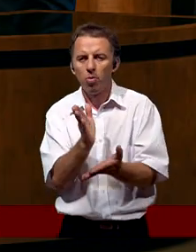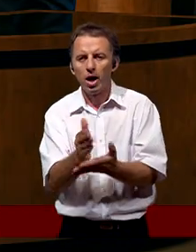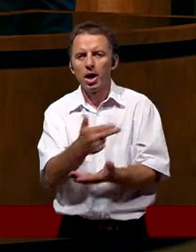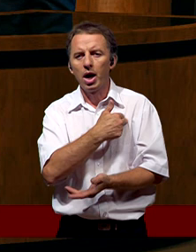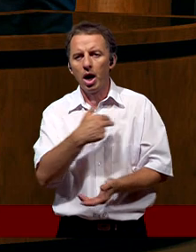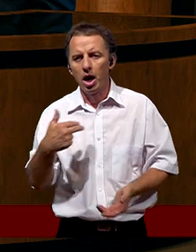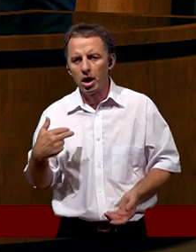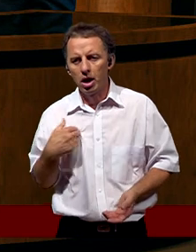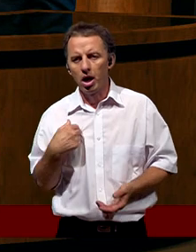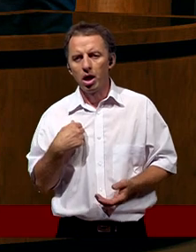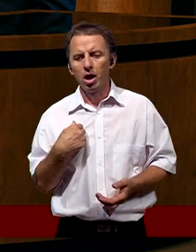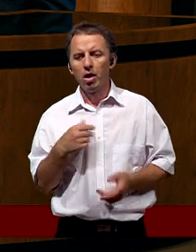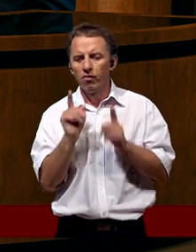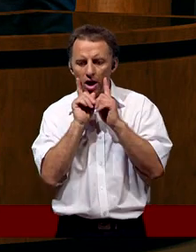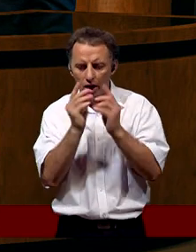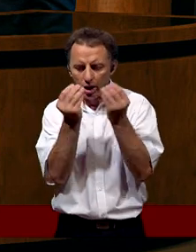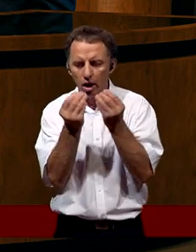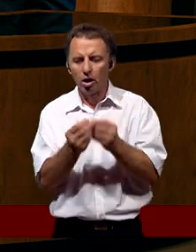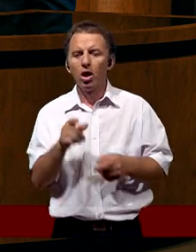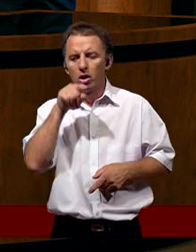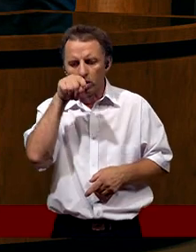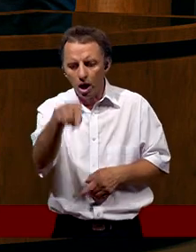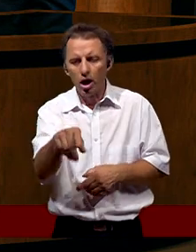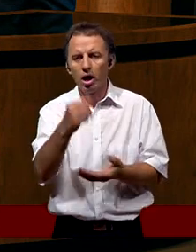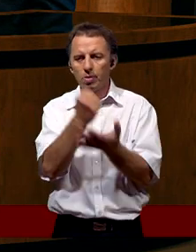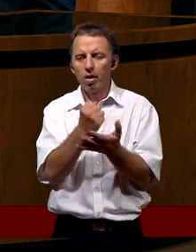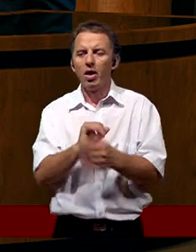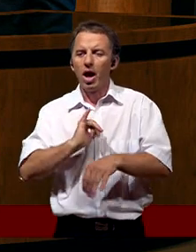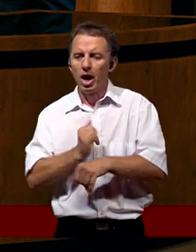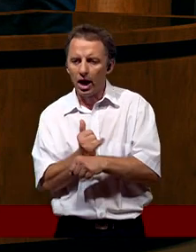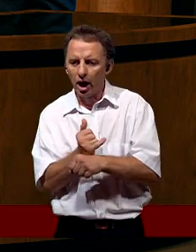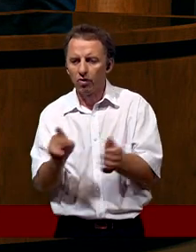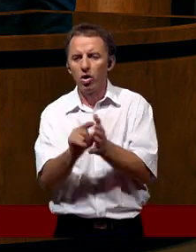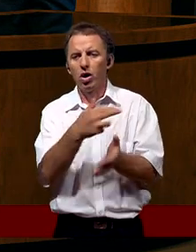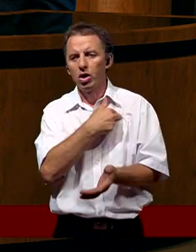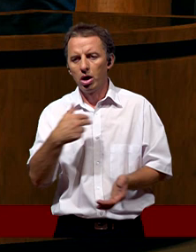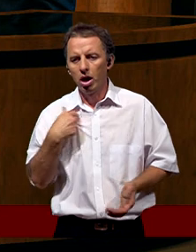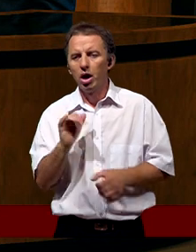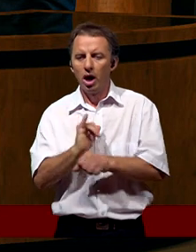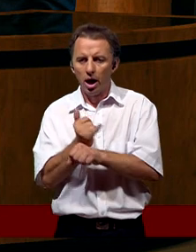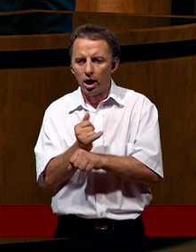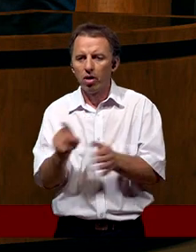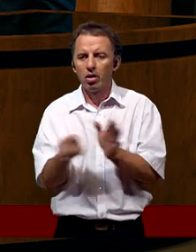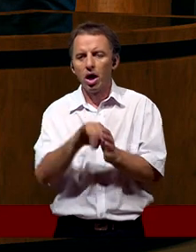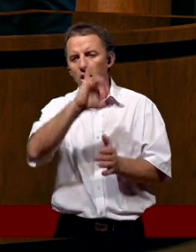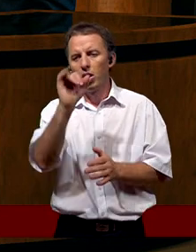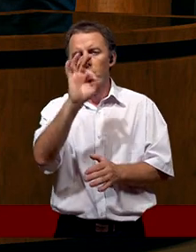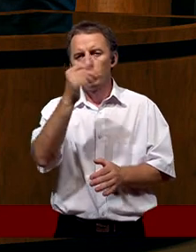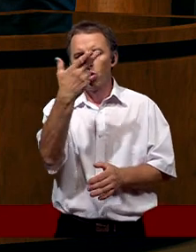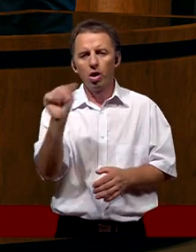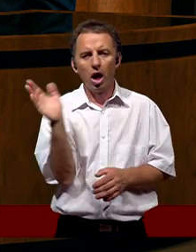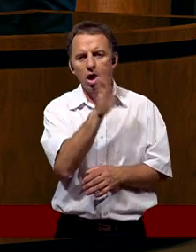nam. I fantastyczne jest to, żeby z tego sobie zdać sprawę. To jest lekarstwo dla nas, to jest tak, jak było lekarstwo dla